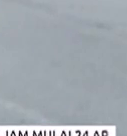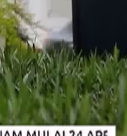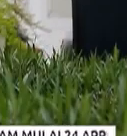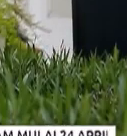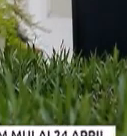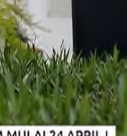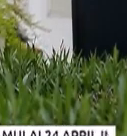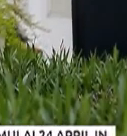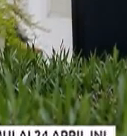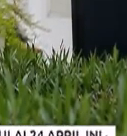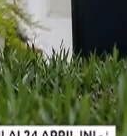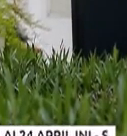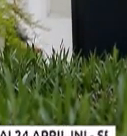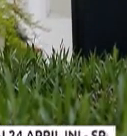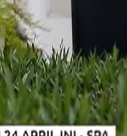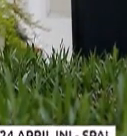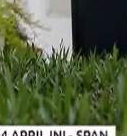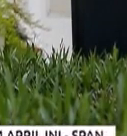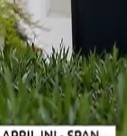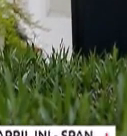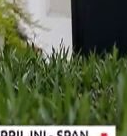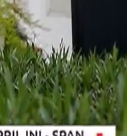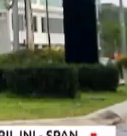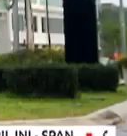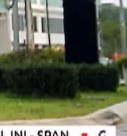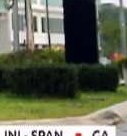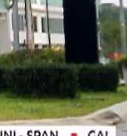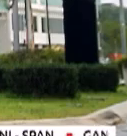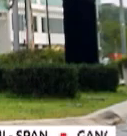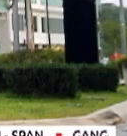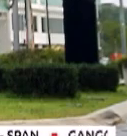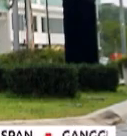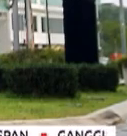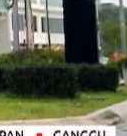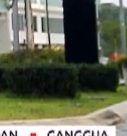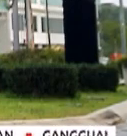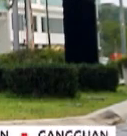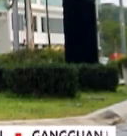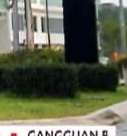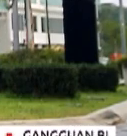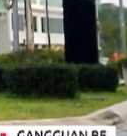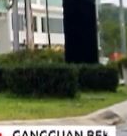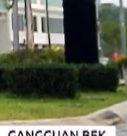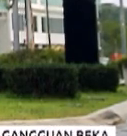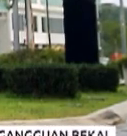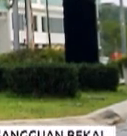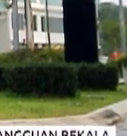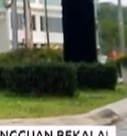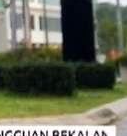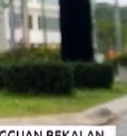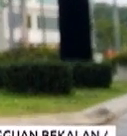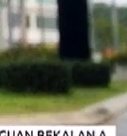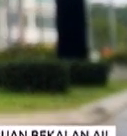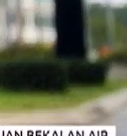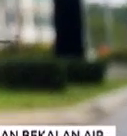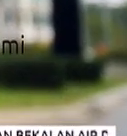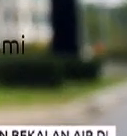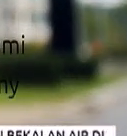jalan raya. Fikir dahulu sebelum anda lakukannya. Mesej ini dibawa khas oleh Berita RTM.